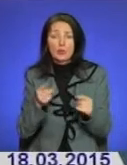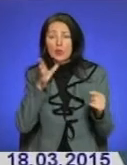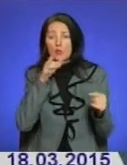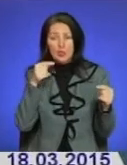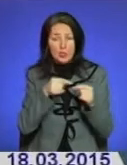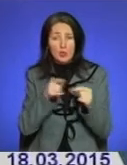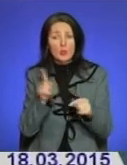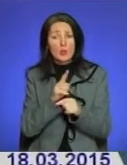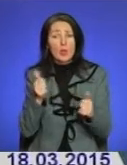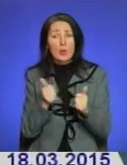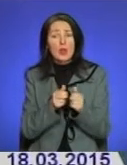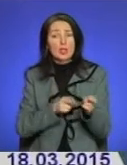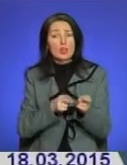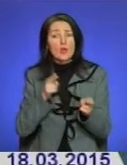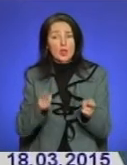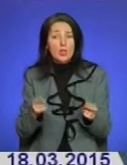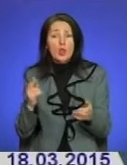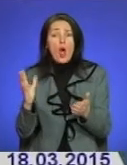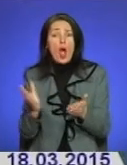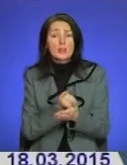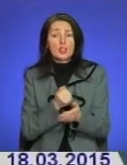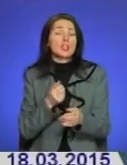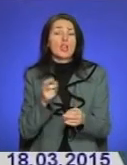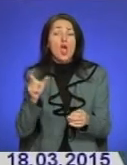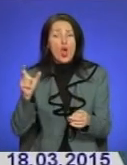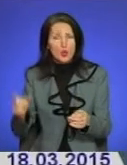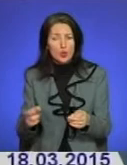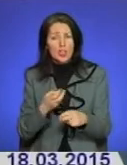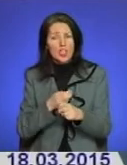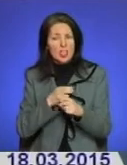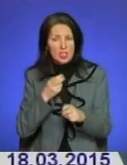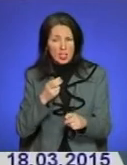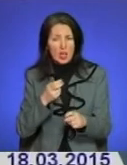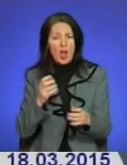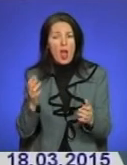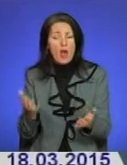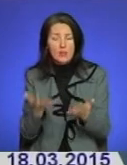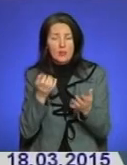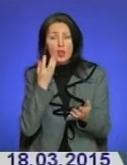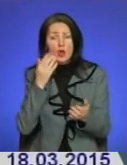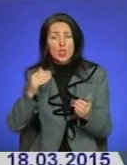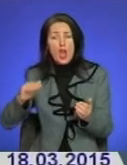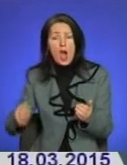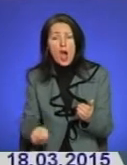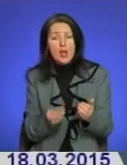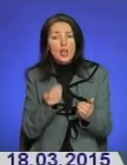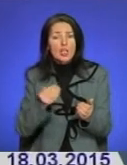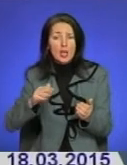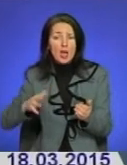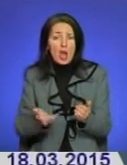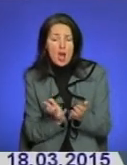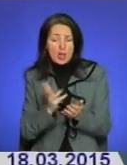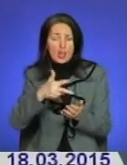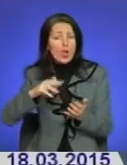У Тернополі поблизу залізничного вокзалу знайшли людські останки. Кістки виявили, коли рили котлован під скандальну новобудову.